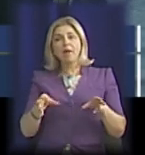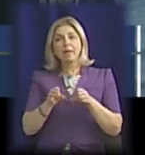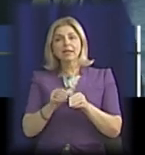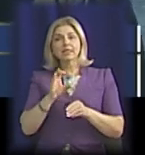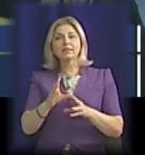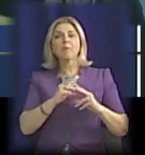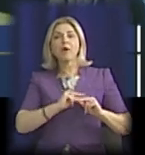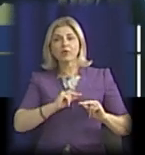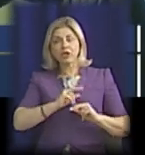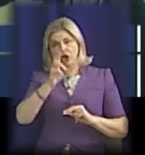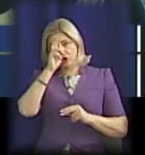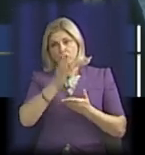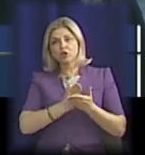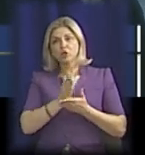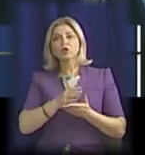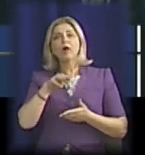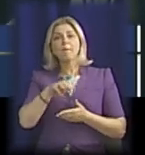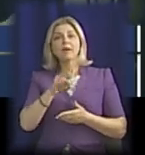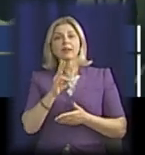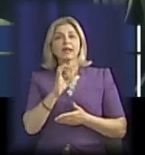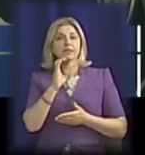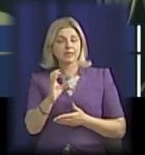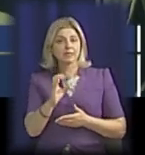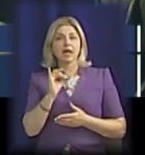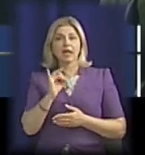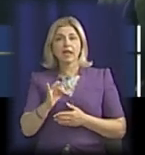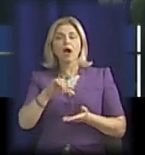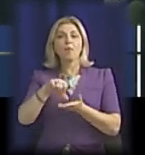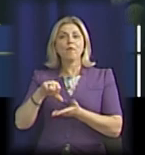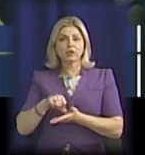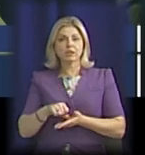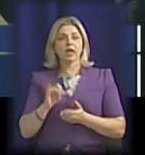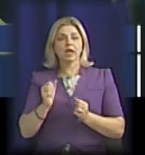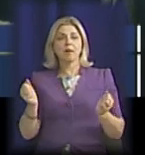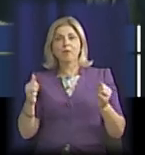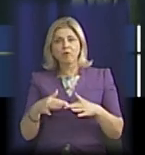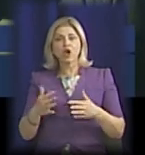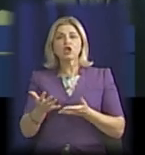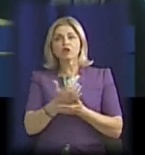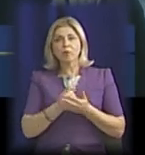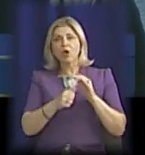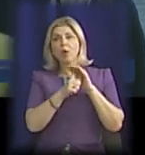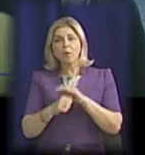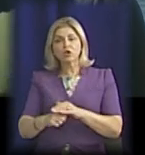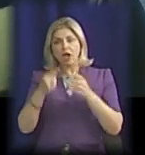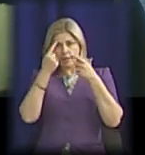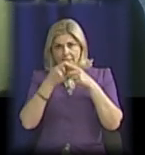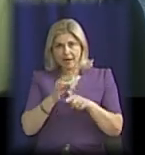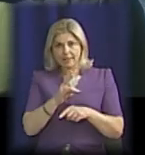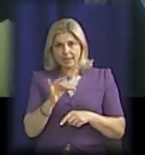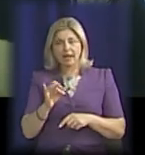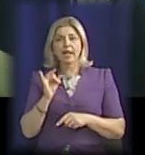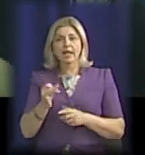взаємодія Державної служби надзвичайних ситуацій, розгорнені пости приводнення, розгорнені пости збору парашутно-десантної техніки,